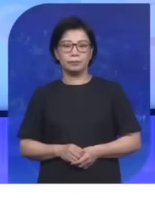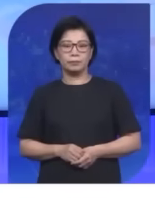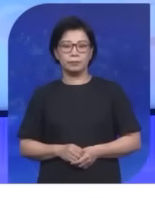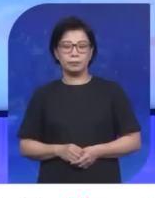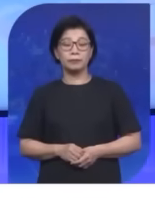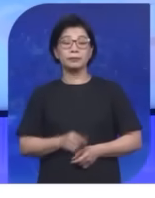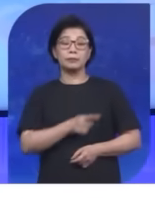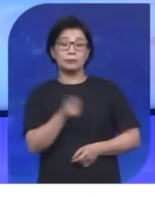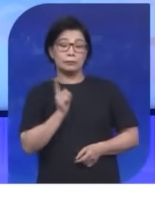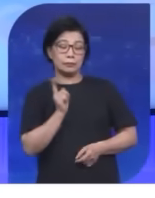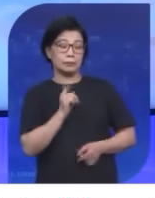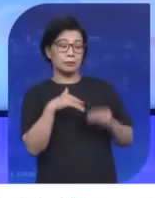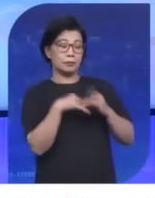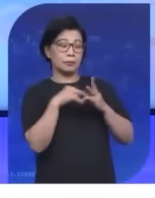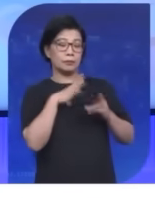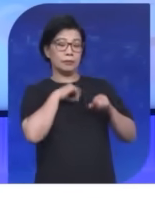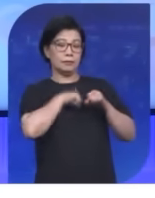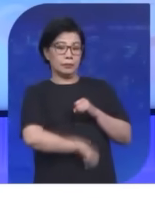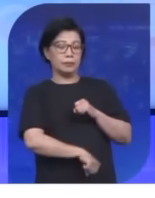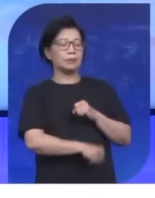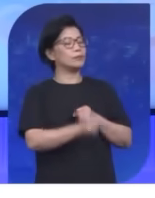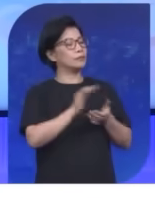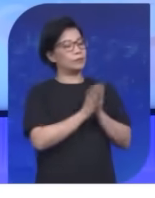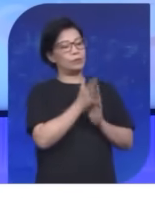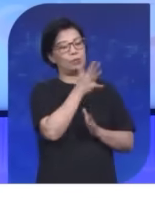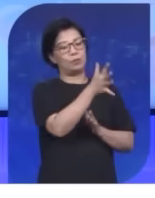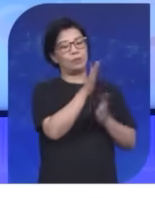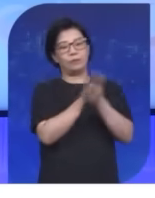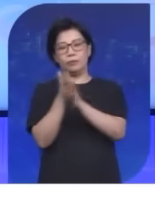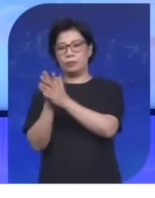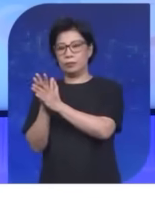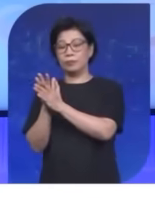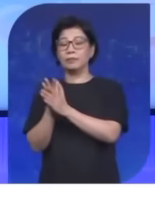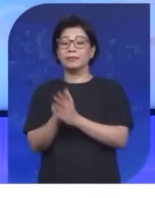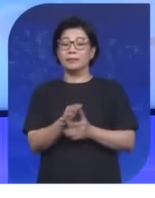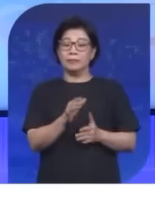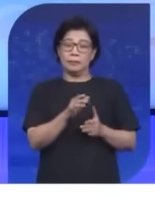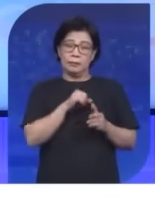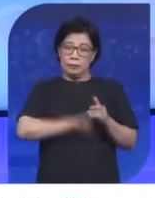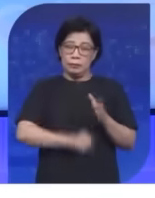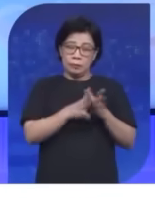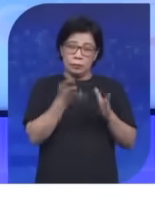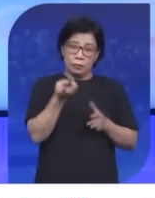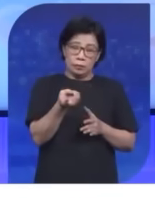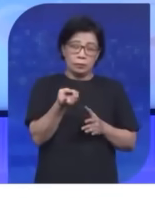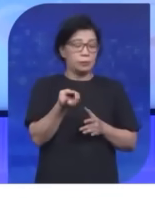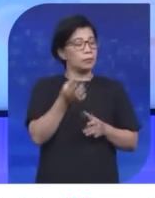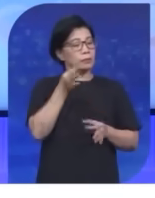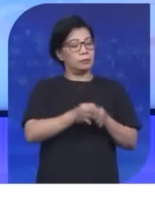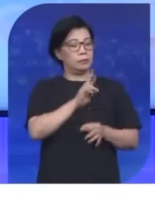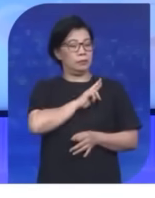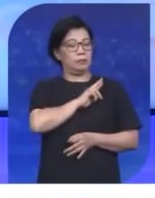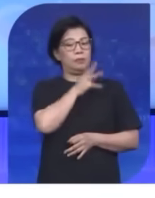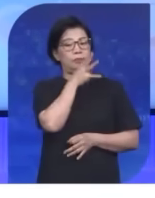Ai cũng biết rằng là kết hôn và sinh con là chuyện của mỗi cặp vợ chồng được pháp luật công nhận. Chuyện sinh nhiều hay ít cũng là quyết định riêng của mỗi gia